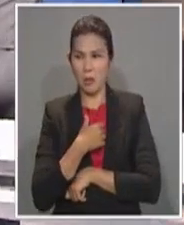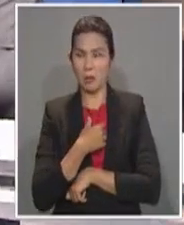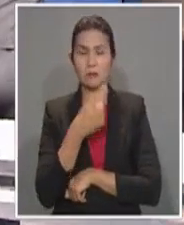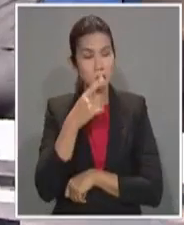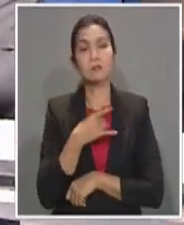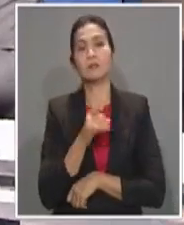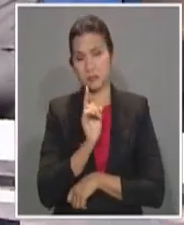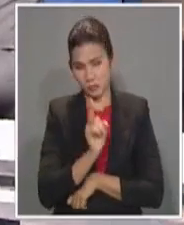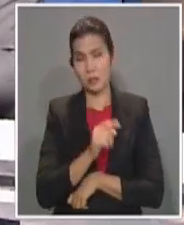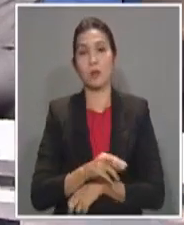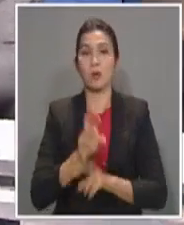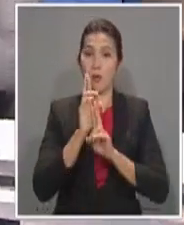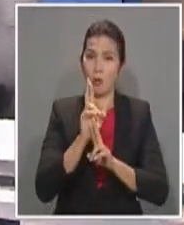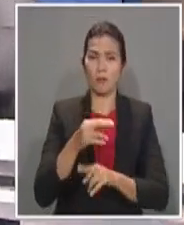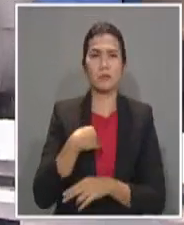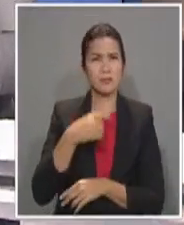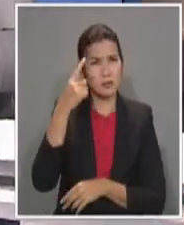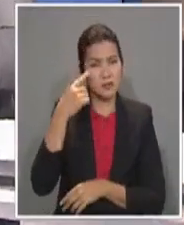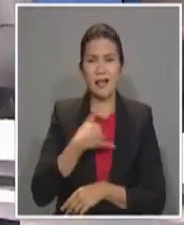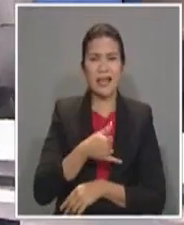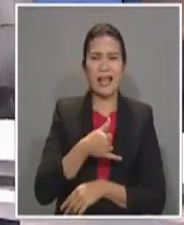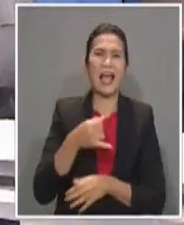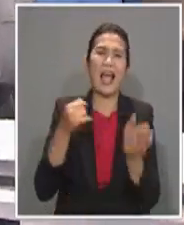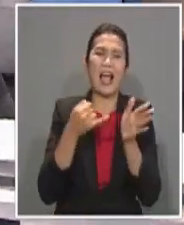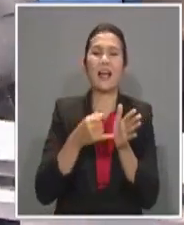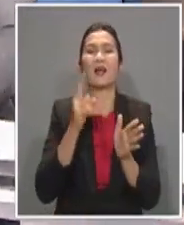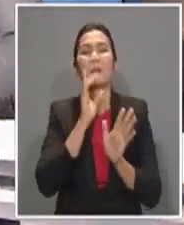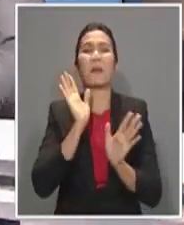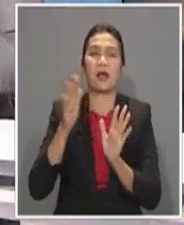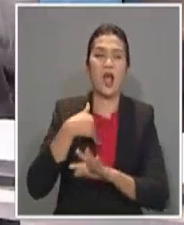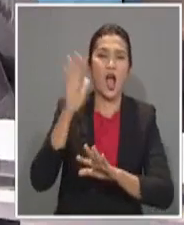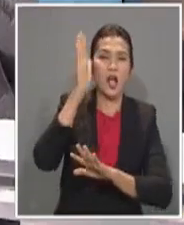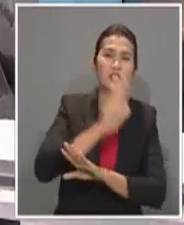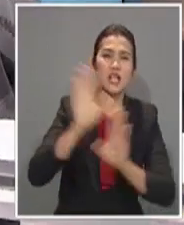ราะฉะนั้นอย่าเข้าไปแตะต้องตั้งแต่ทีแรกอ ย่าคิดว่าเข้าไปแล้วเดี๋ยวพอได้เลิก